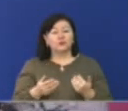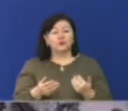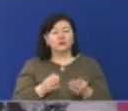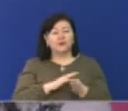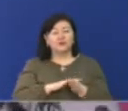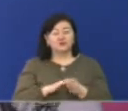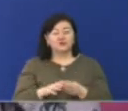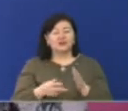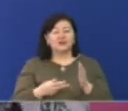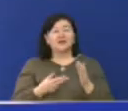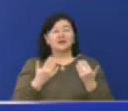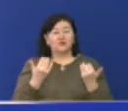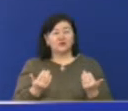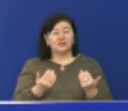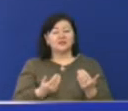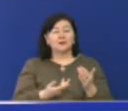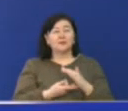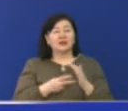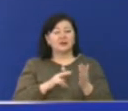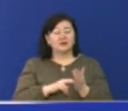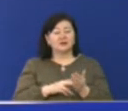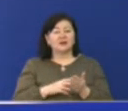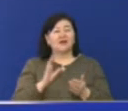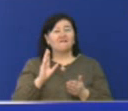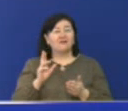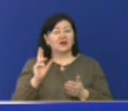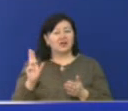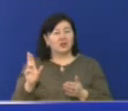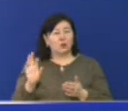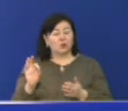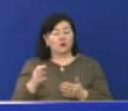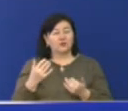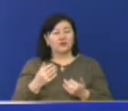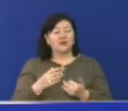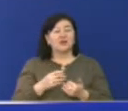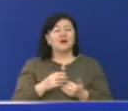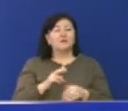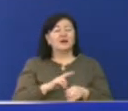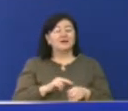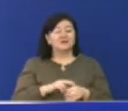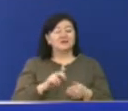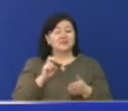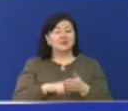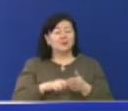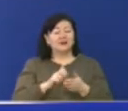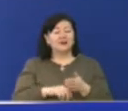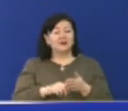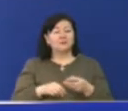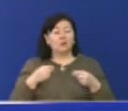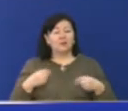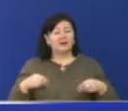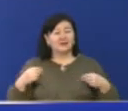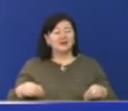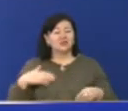осуществлять данные проекты. В Восточном Казахстане полицейские проверят торговые точки по реализации мяса. По данным